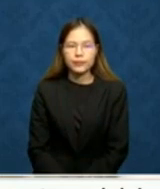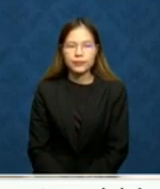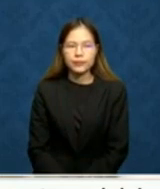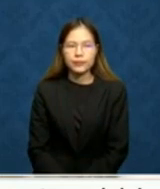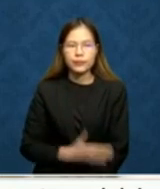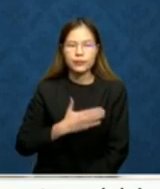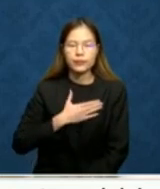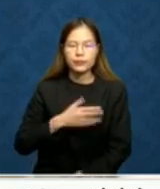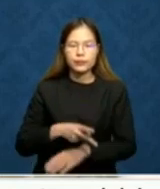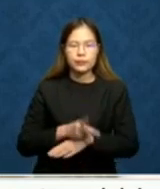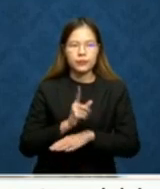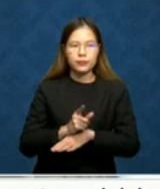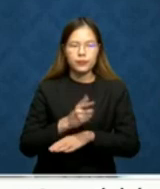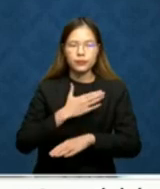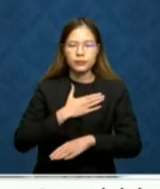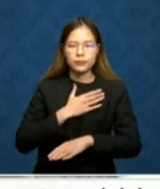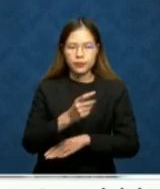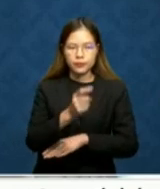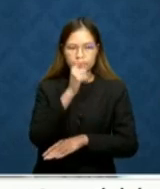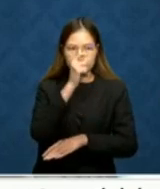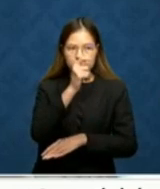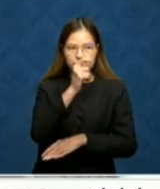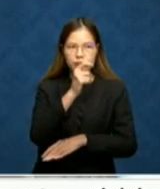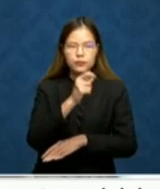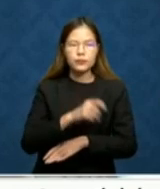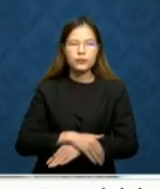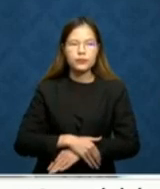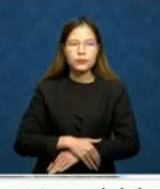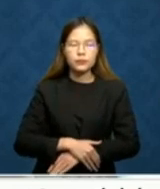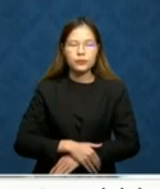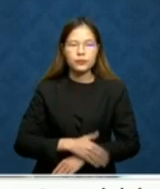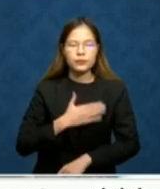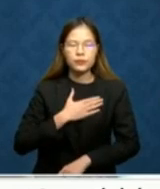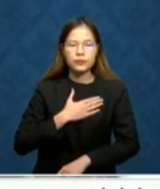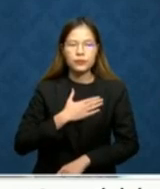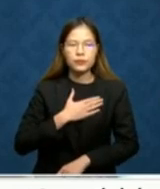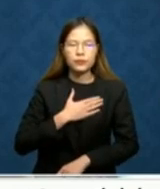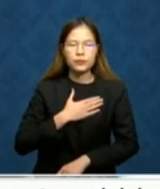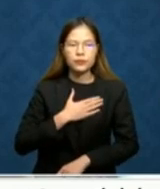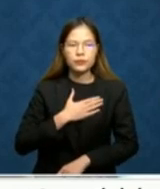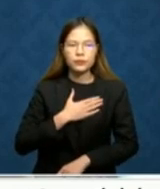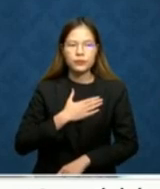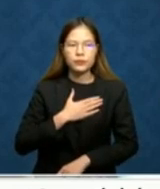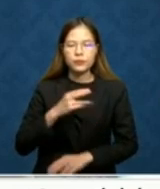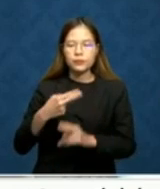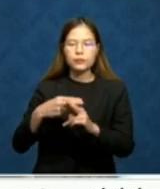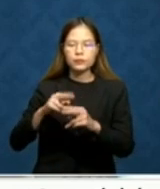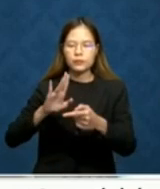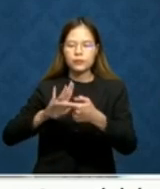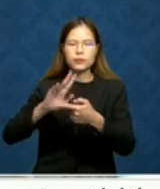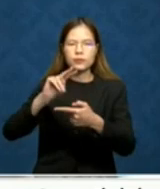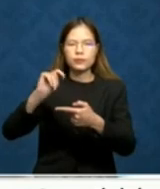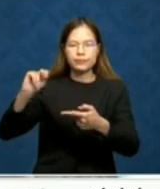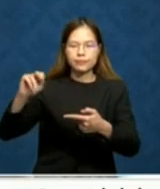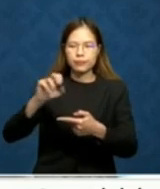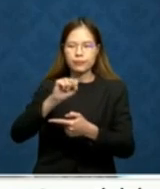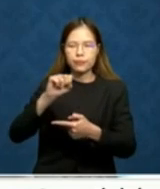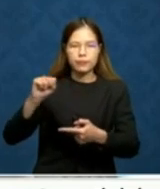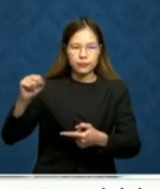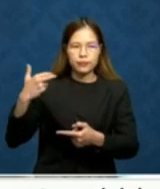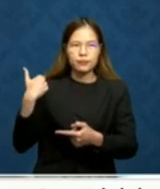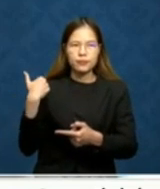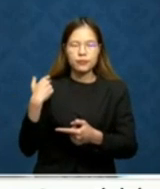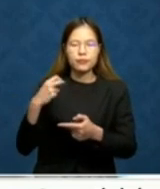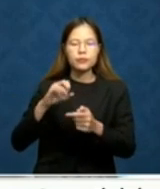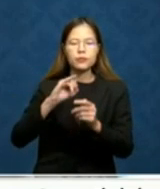ค่ะกราบเรียนท่านประธานสภาผู้แทนราษฎรที่เคารพค่ะดิฉันนางสาวแนมบุธิดาสมชัยสมาชิกสภาผู้แทนราษฎร